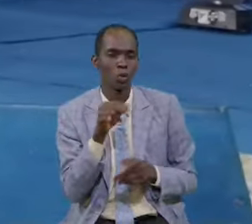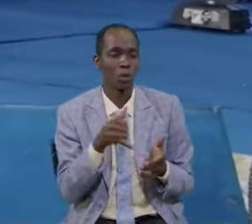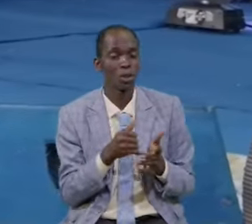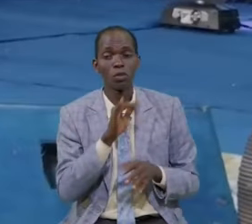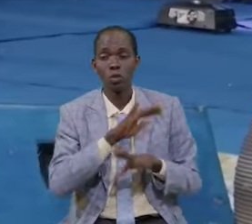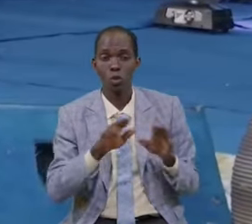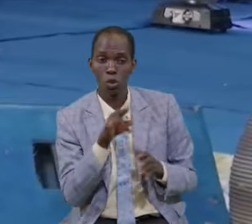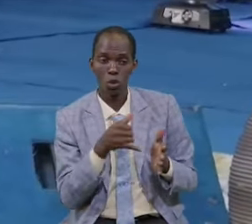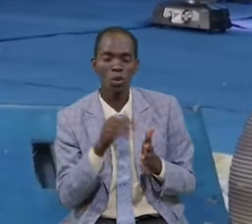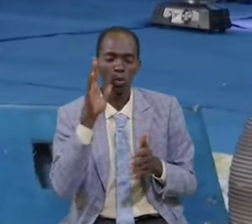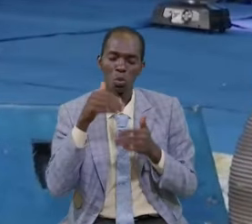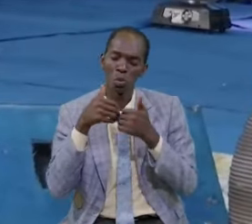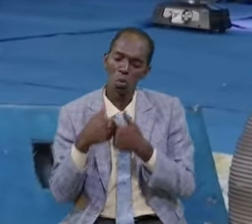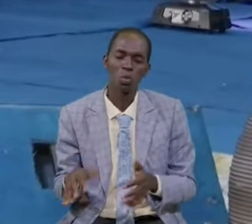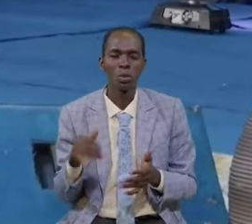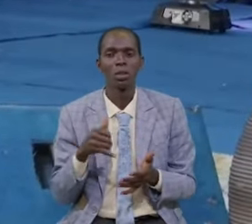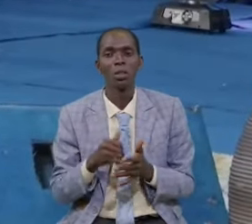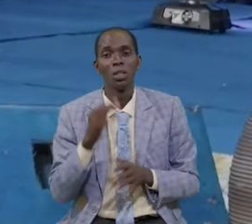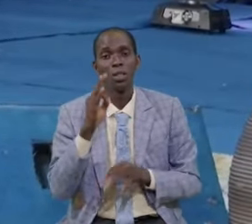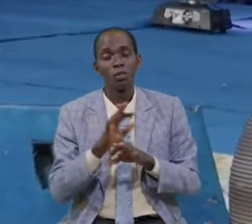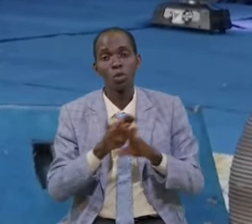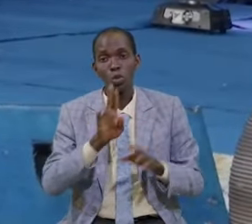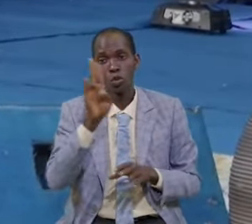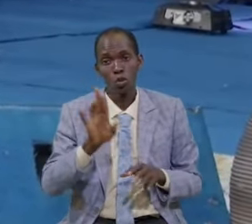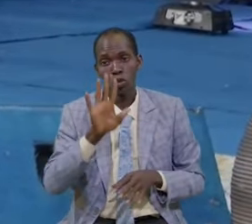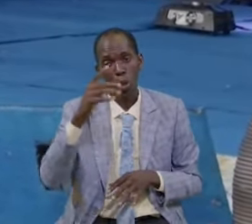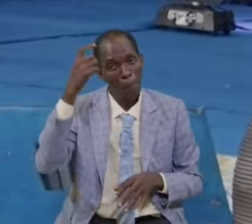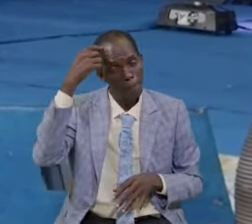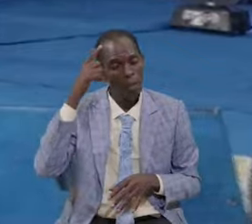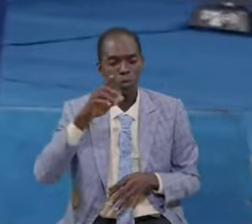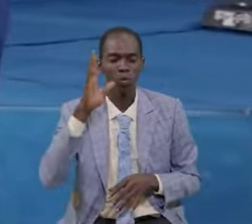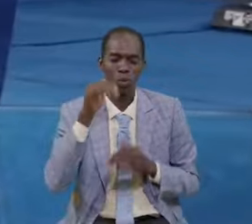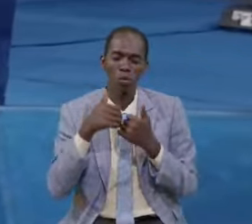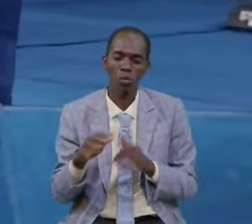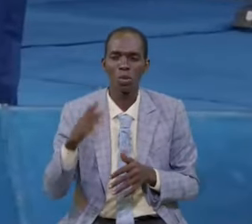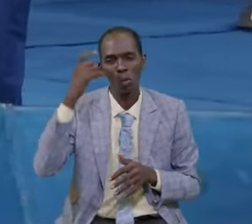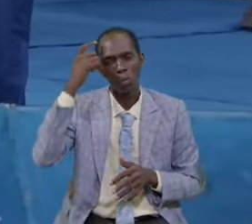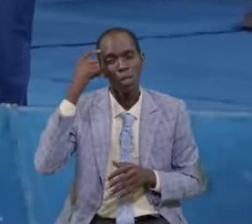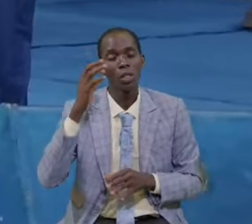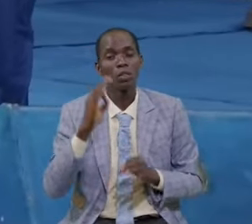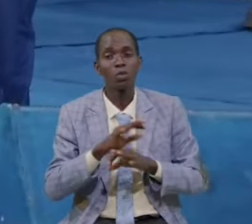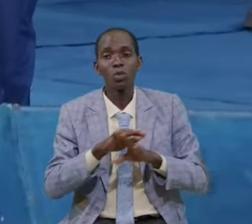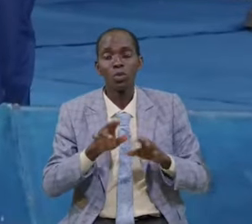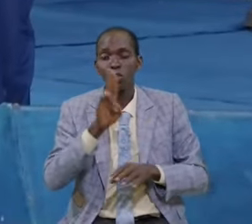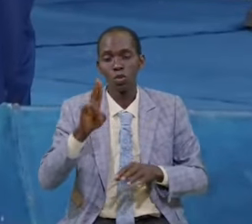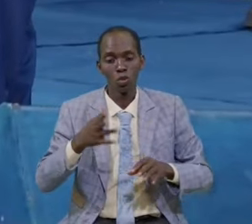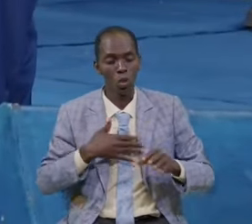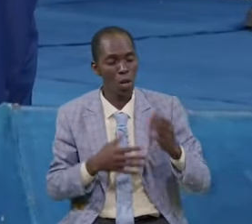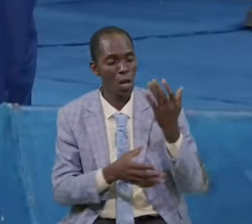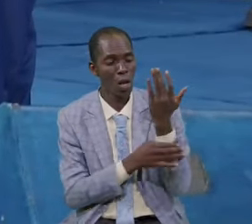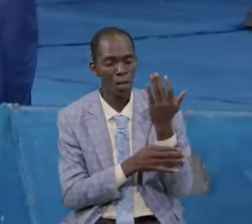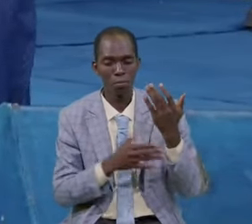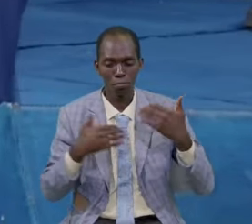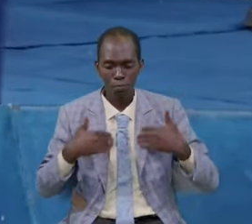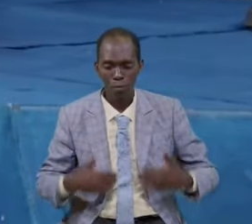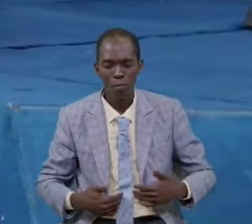l'activité du cerveau. Si tu n'utilises pas ta main, tes pieds, les membres de ton corps, tu vas perdre l'activité,